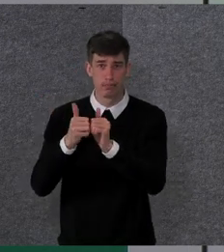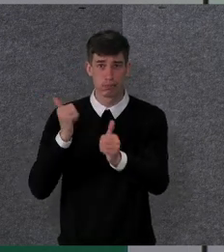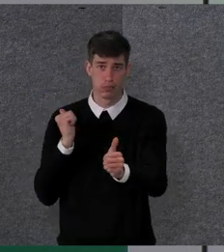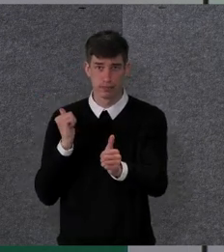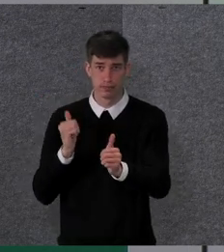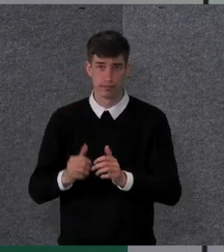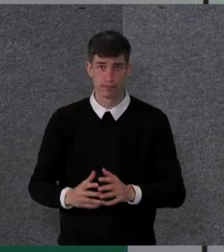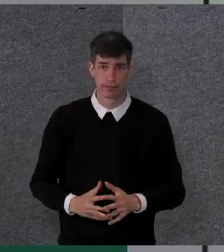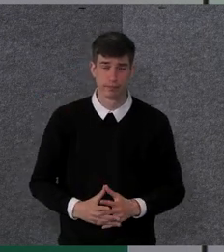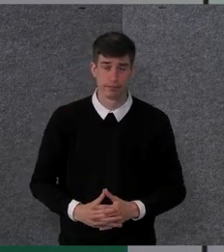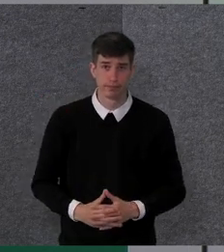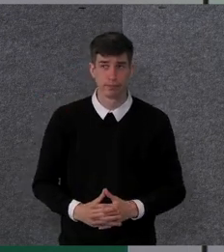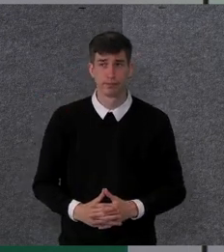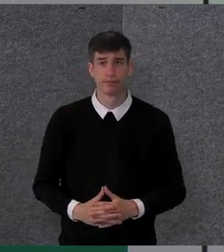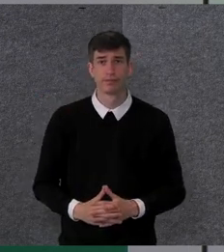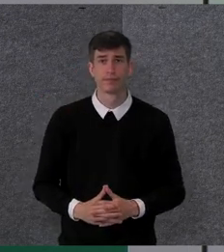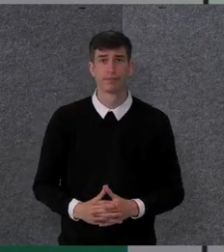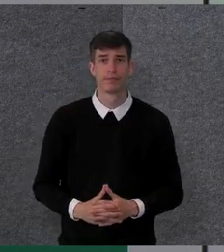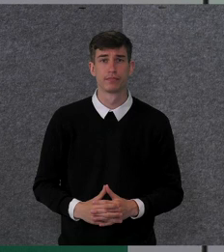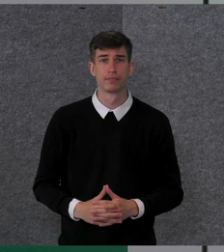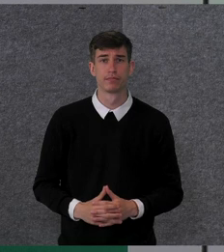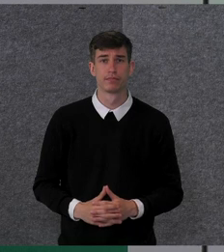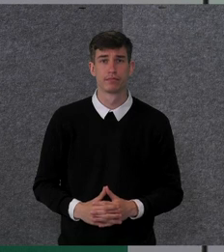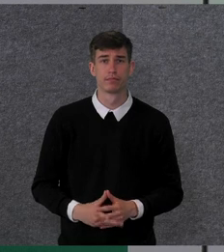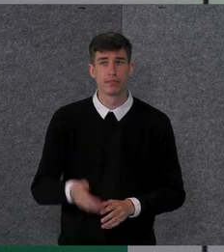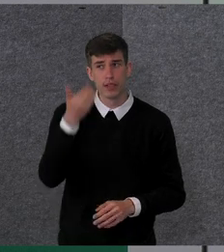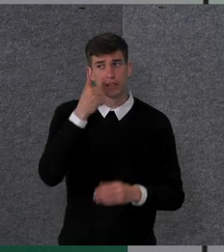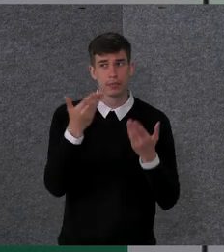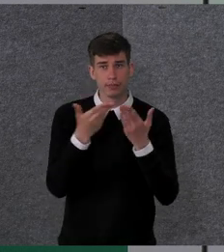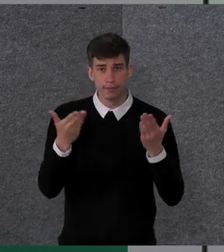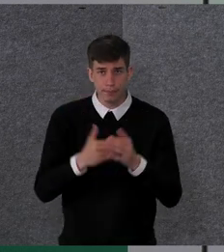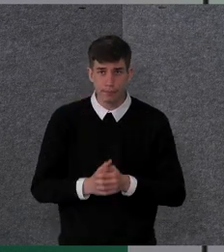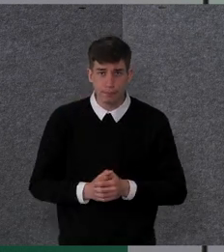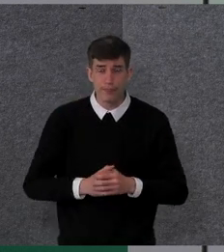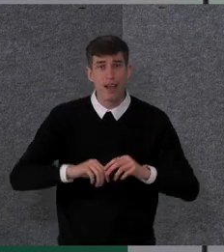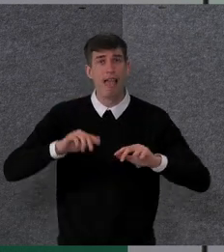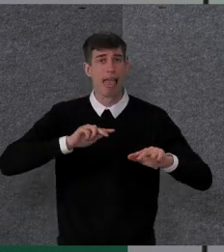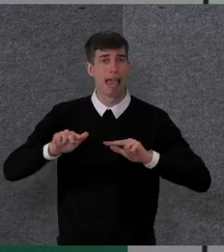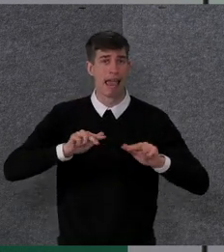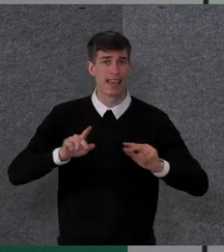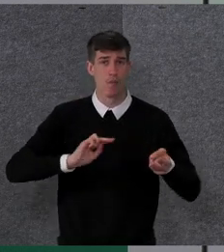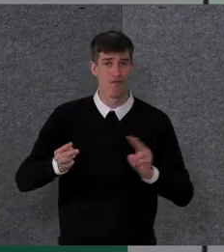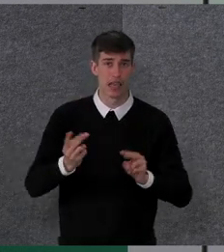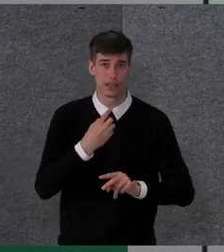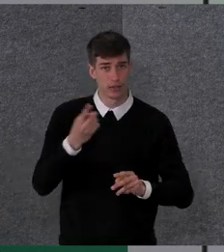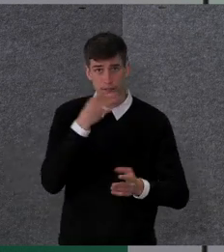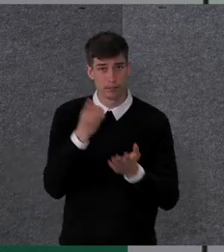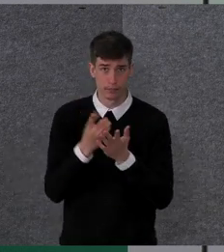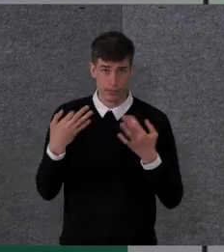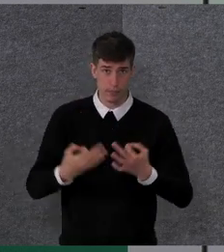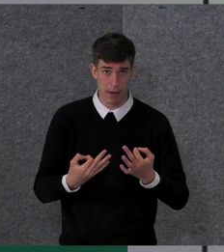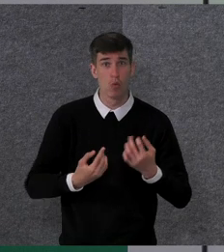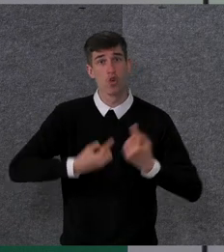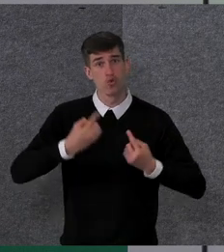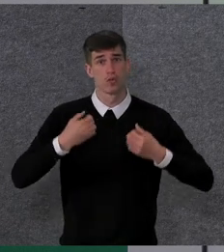ganz stark hinterher. Und, liebe Freundinnen und Freunde, dafür brauchen wir den Regierungswechsel, dafür brauchen wir starke Grüne